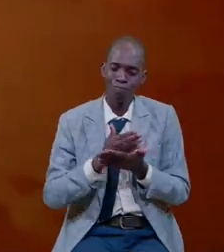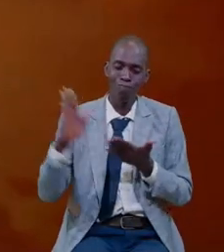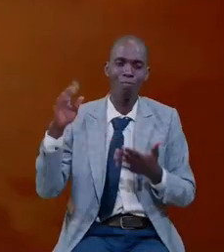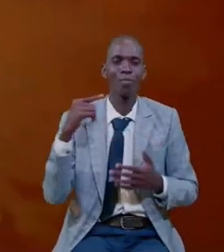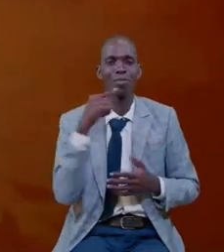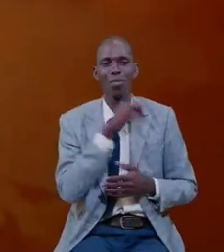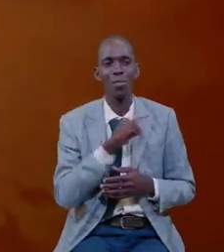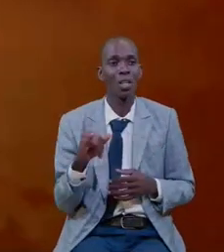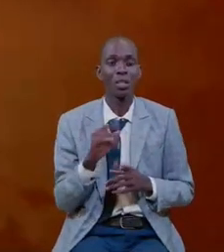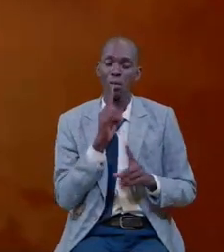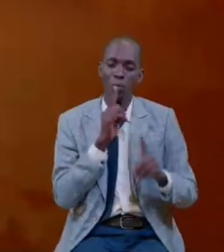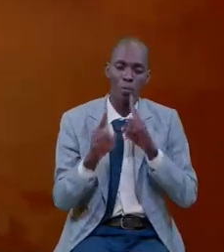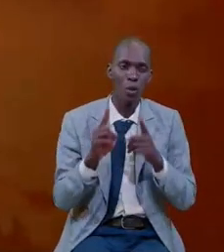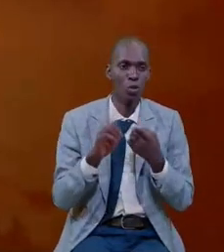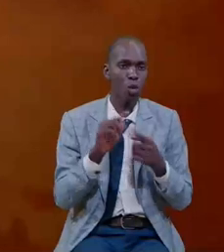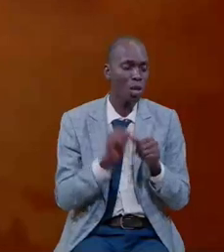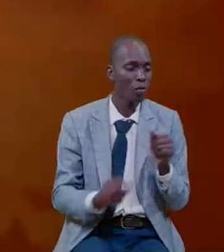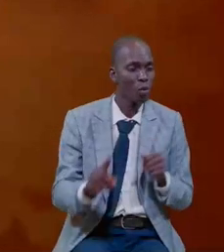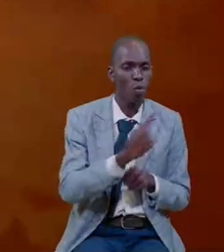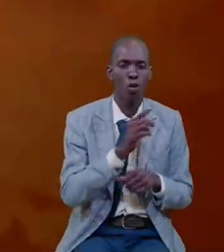disent de vous.